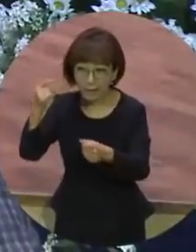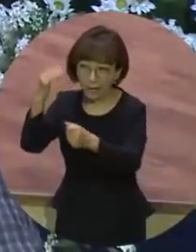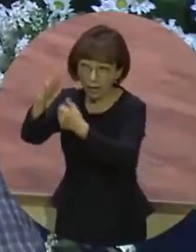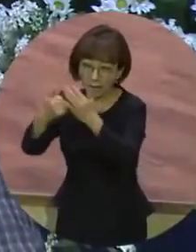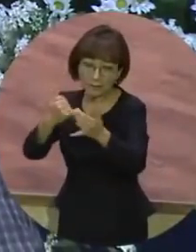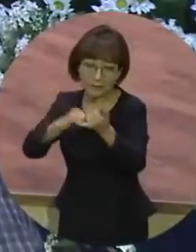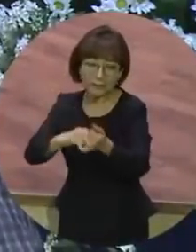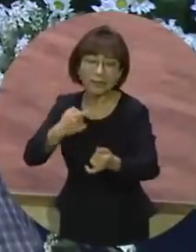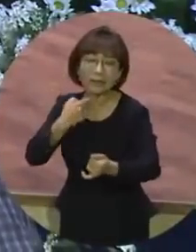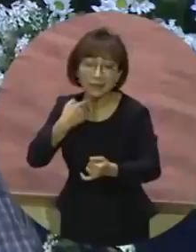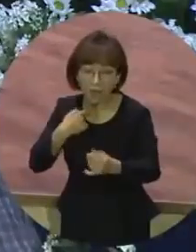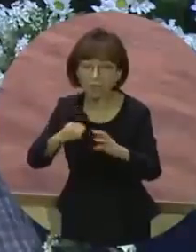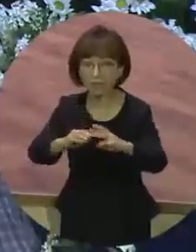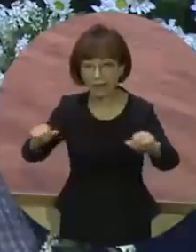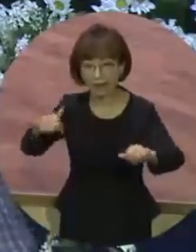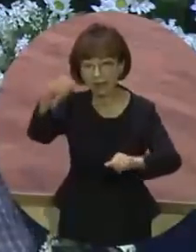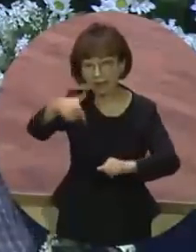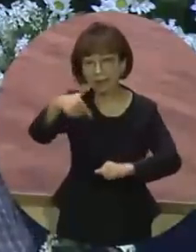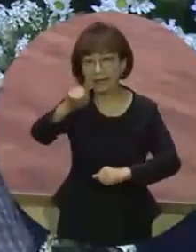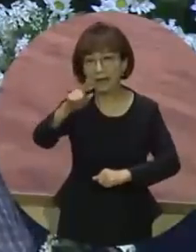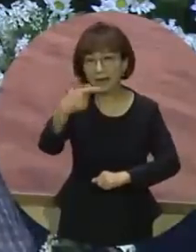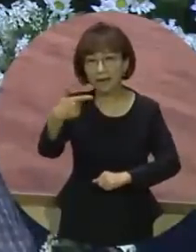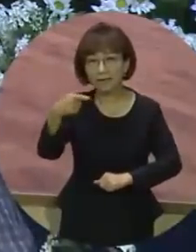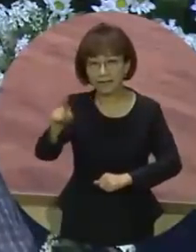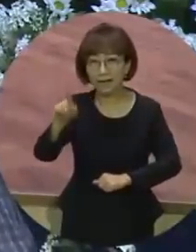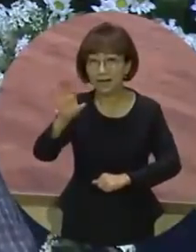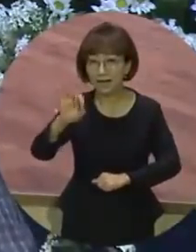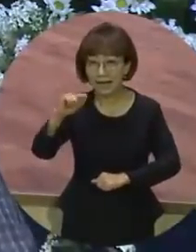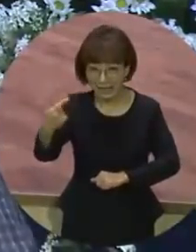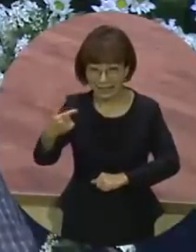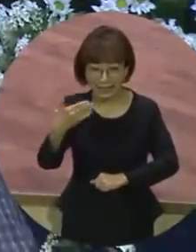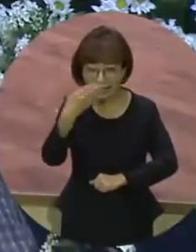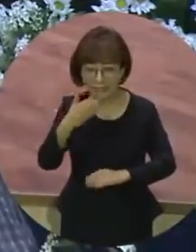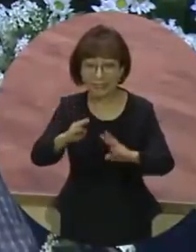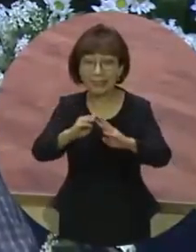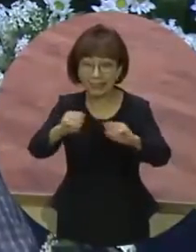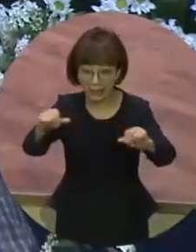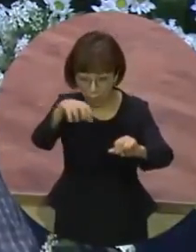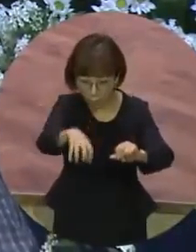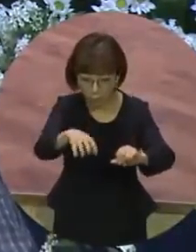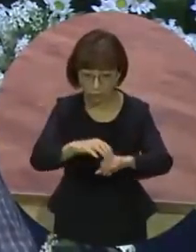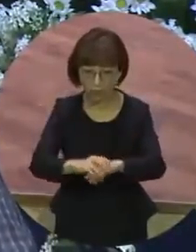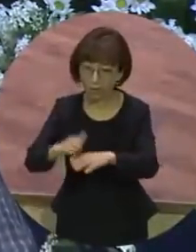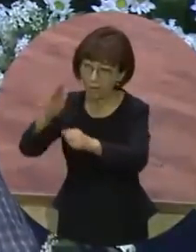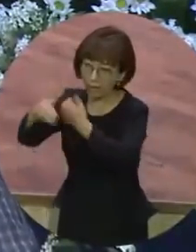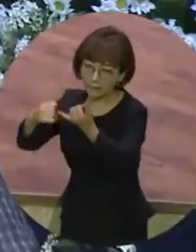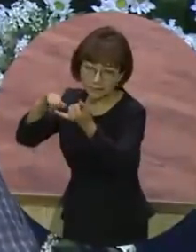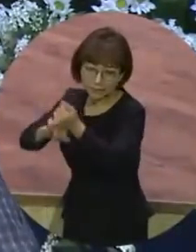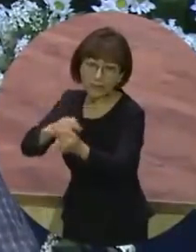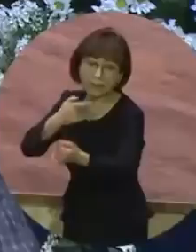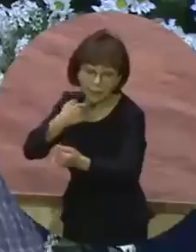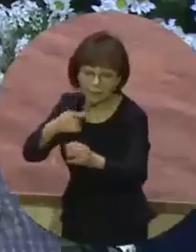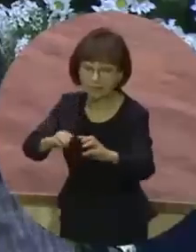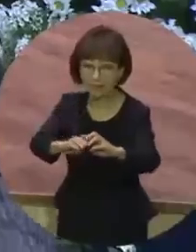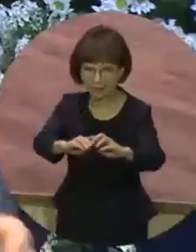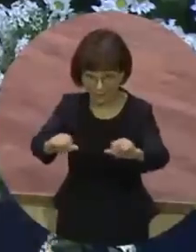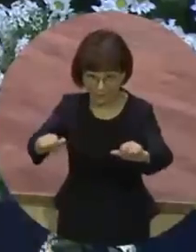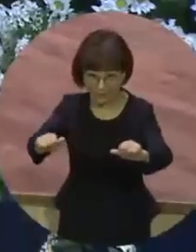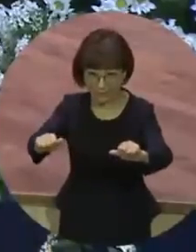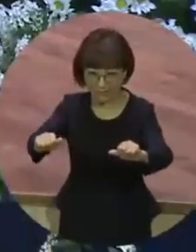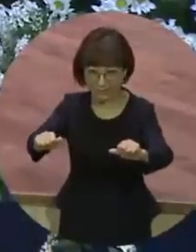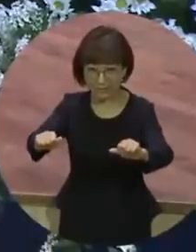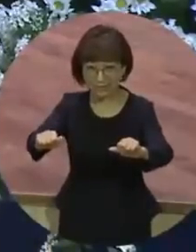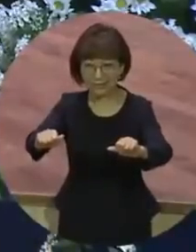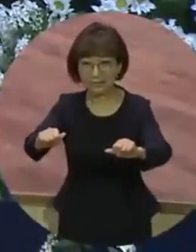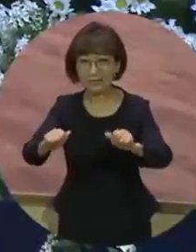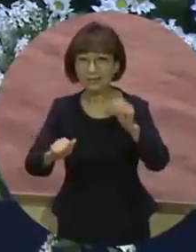뭐든지 영적으로 봐야 돼요. 이 약속한 땅이라, 이 불신자들을 몰라. 하나님 약속의 땅이지. 약속의 땅이 뭐예요? 지금 나그네로가